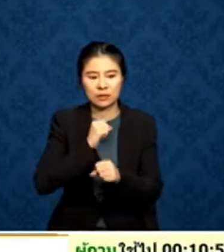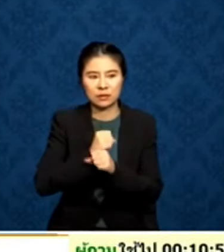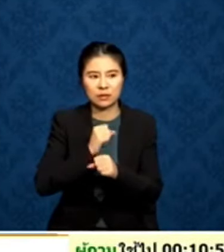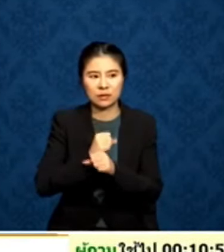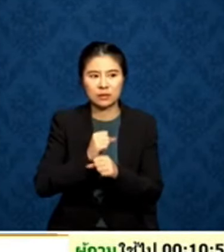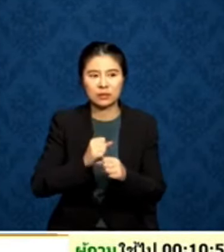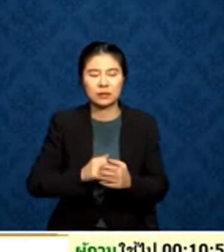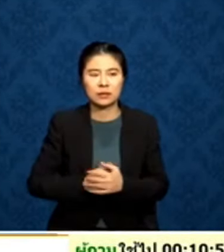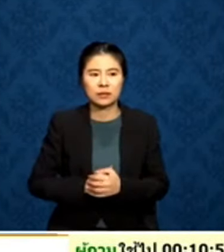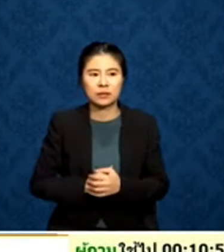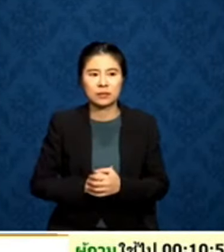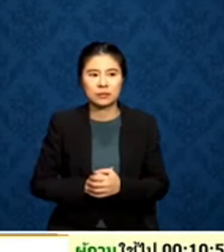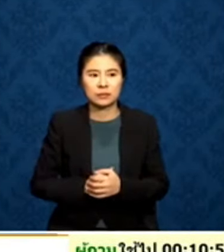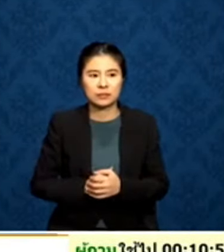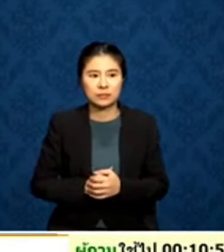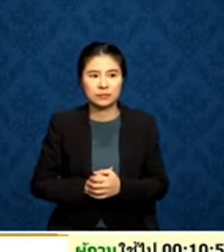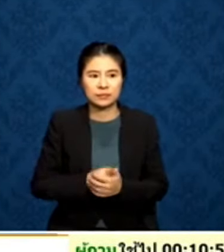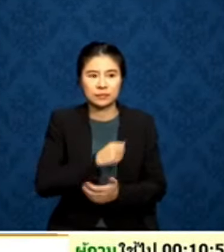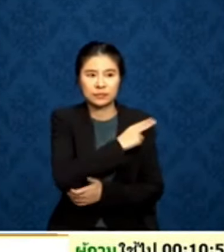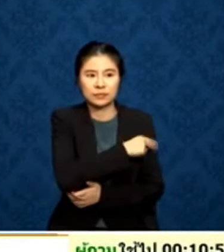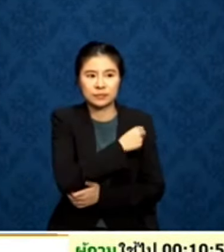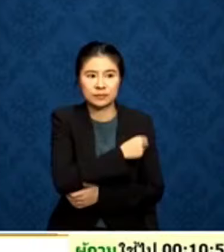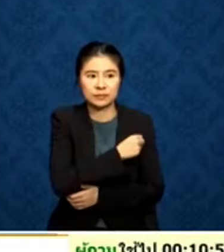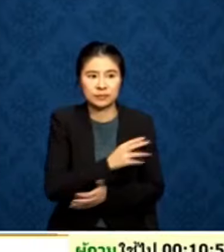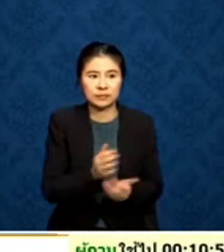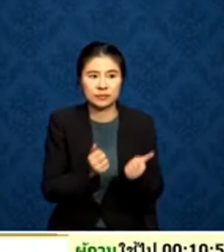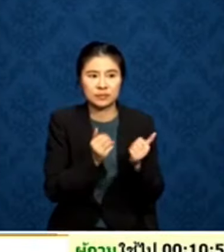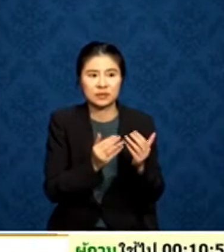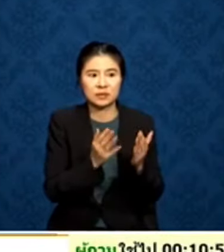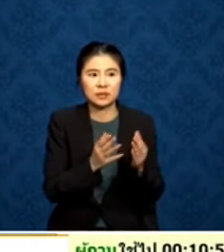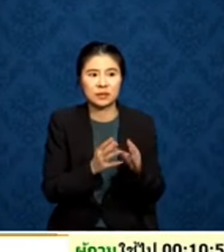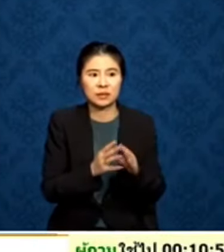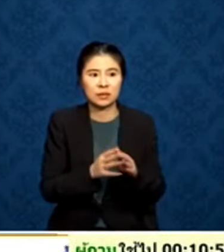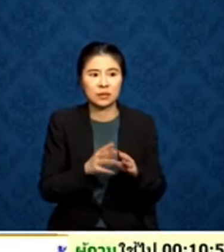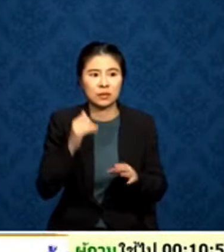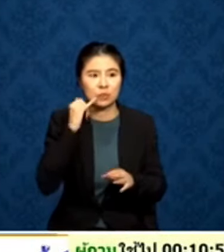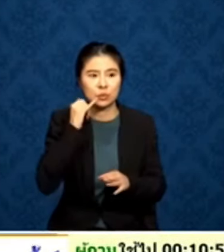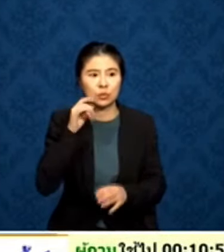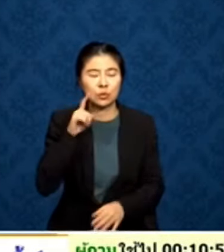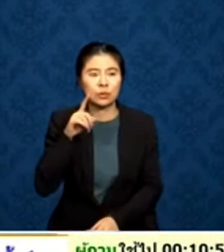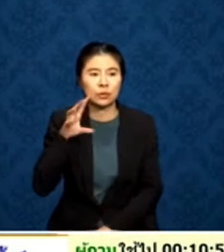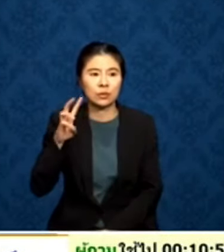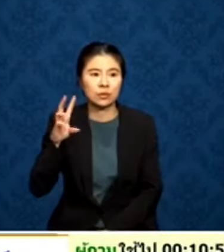ทุกที่ถ้าแพทย์ไม่รับสามารถโทร1667